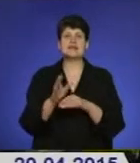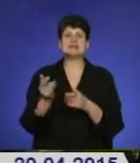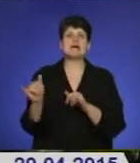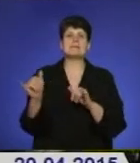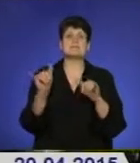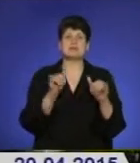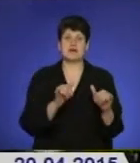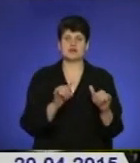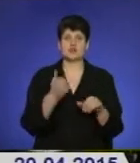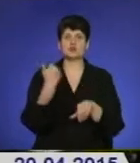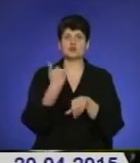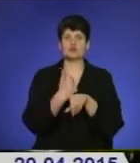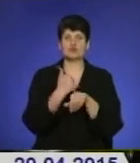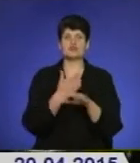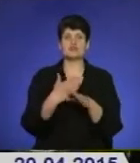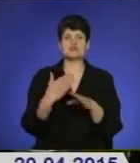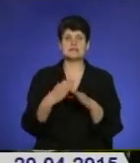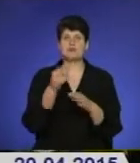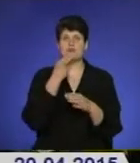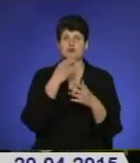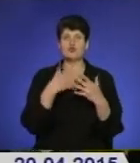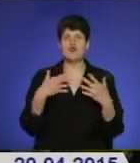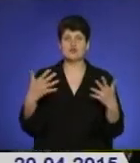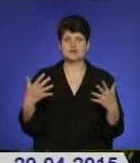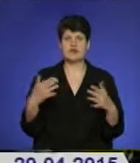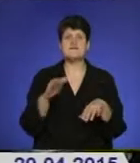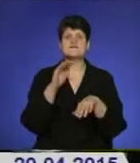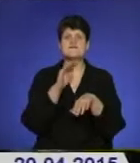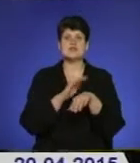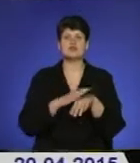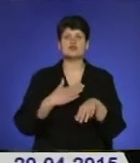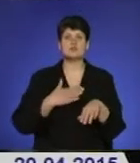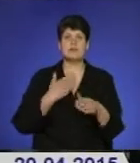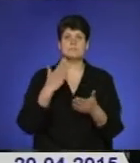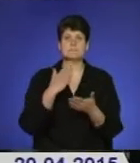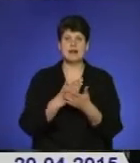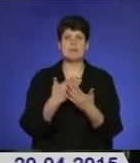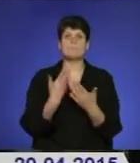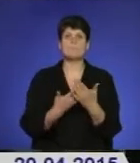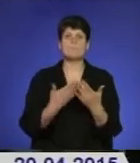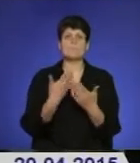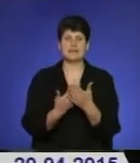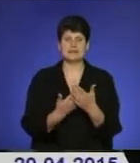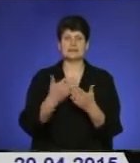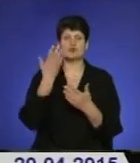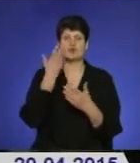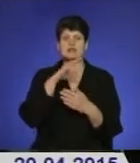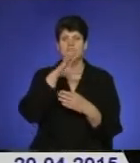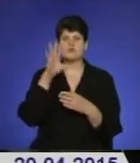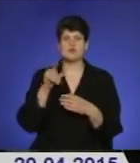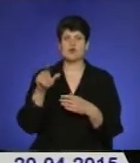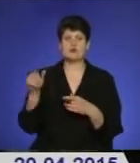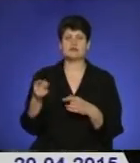забезпечили основну частину продовольства. Фактично ми маємо приклад, коли вся громада